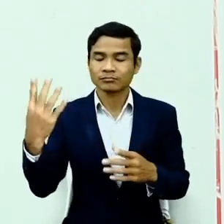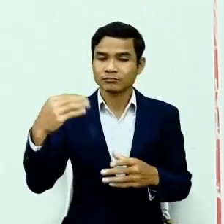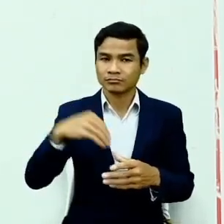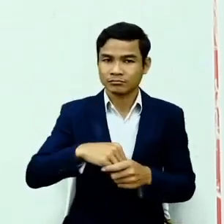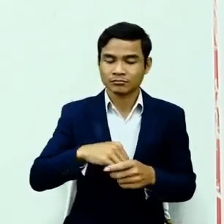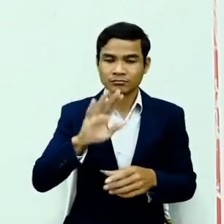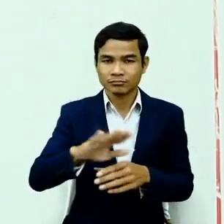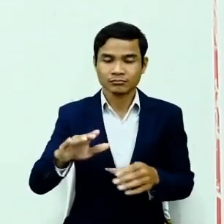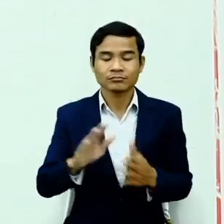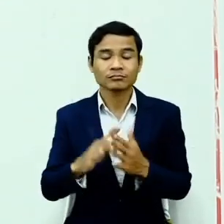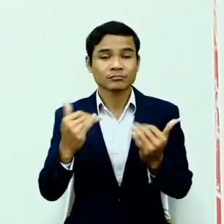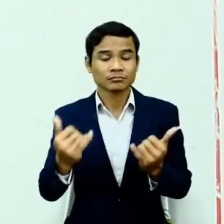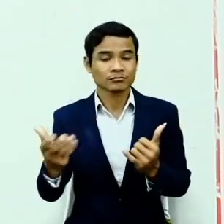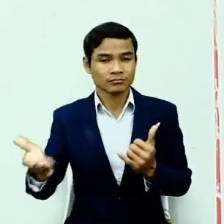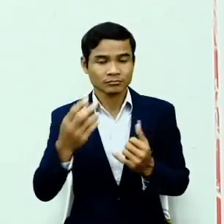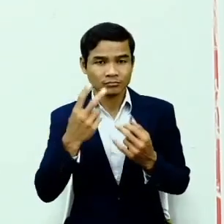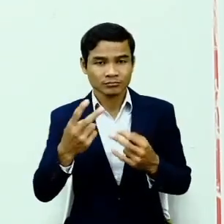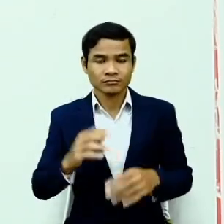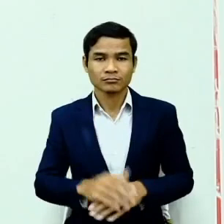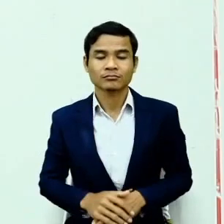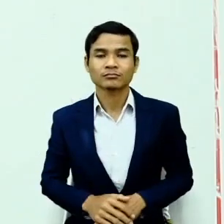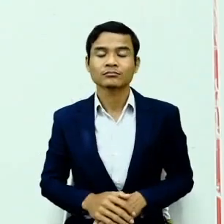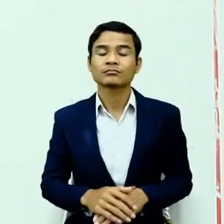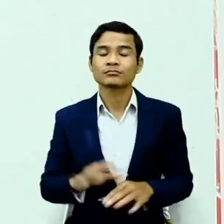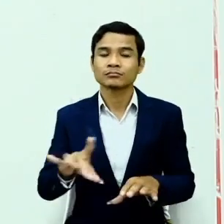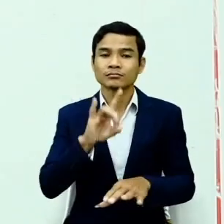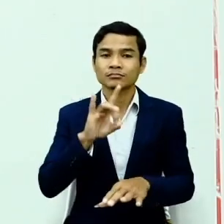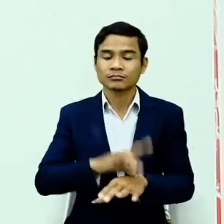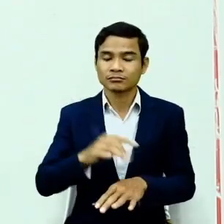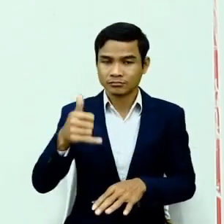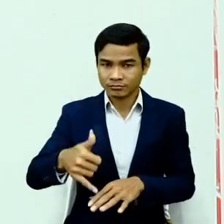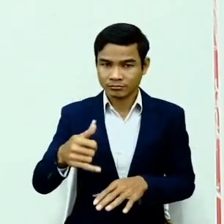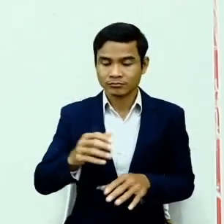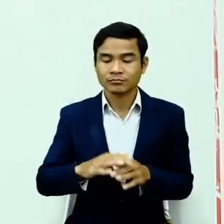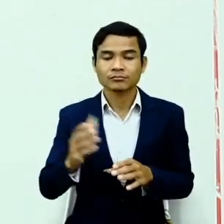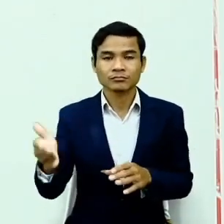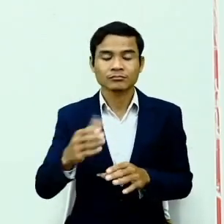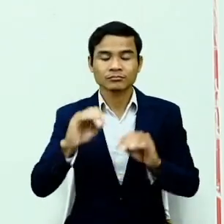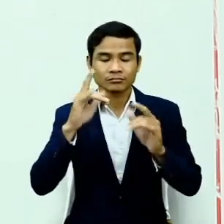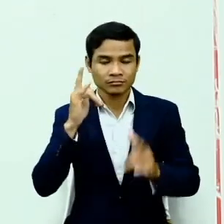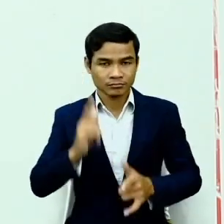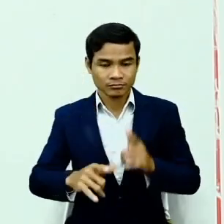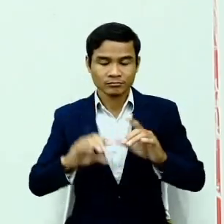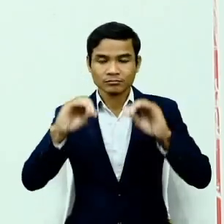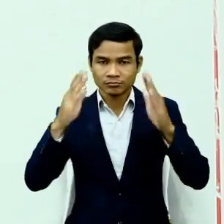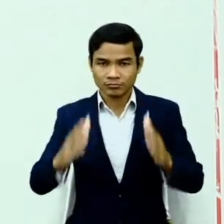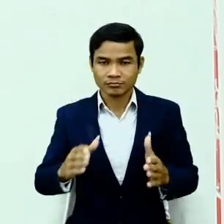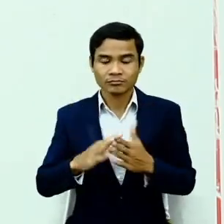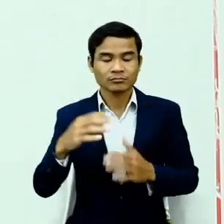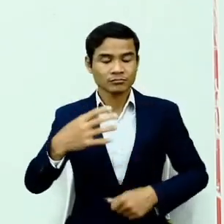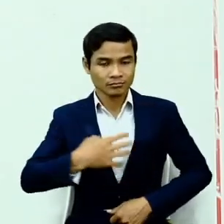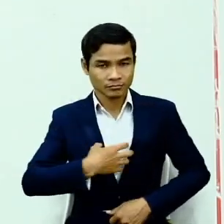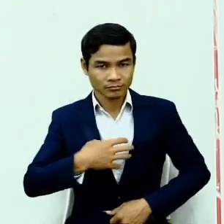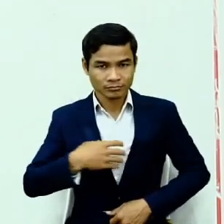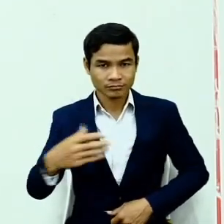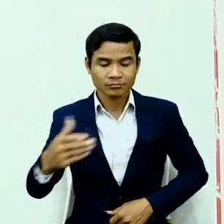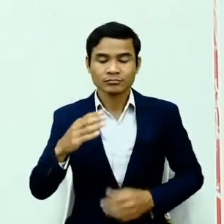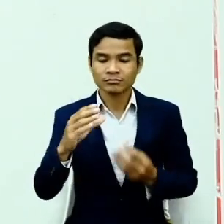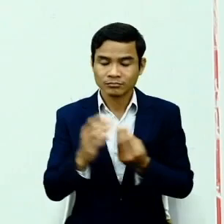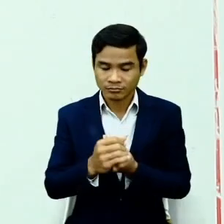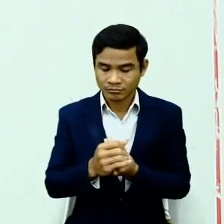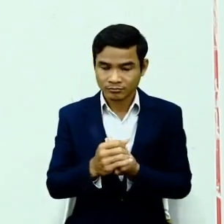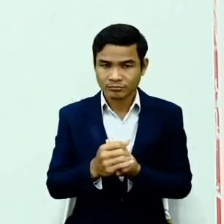ngờ lời con. Chà con mơ nè. Chà chắc bê nì. Chà ba nè cừu. Ba nè cừu chăng ai chùm nôn